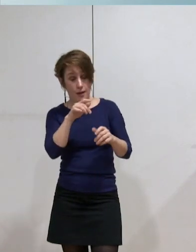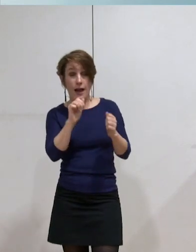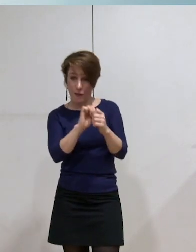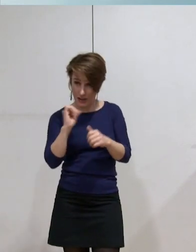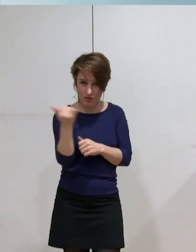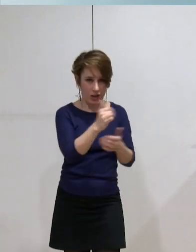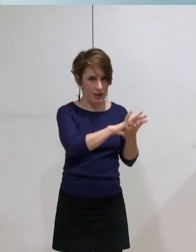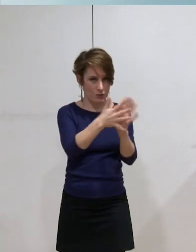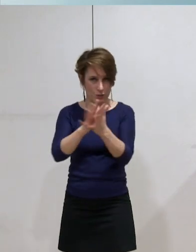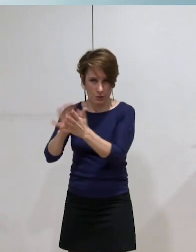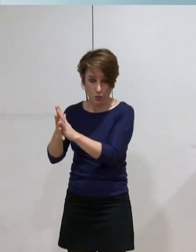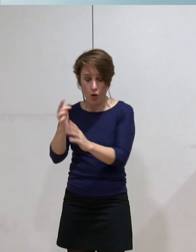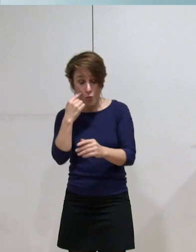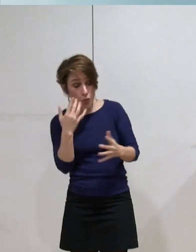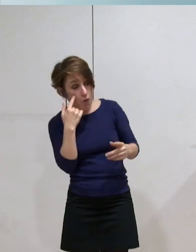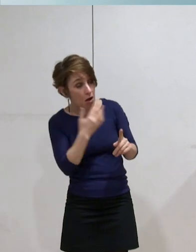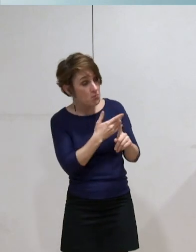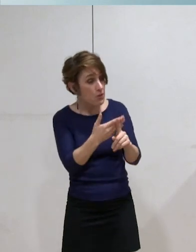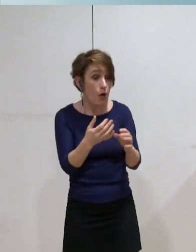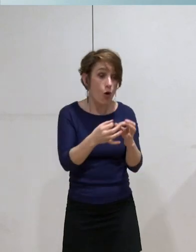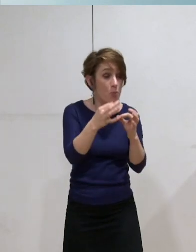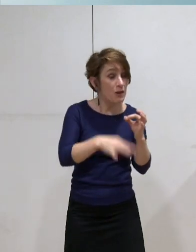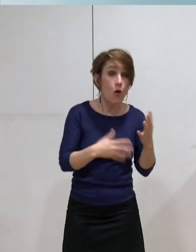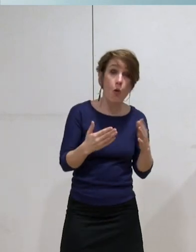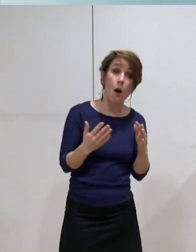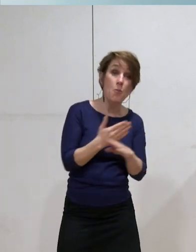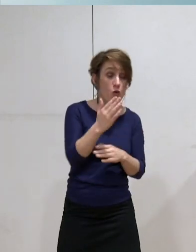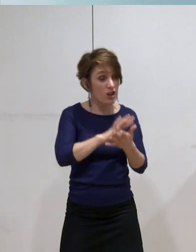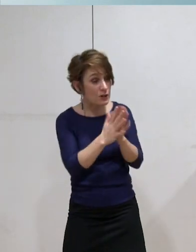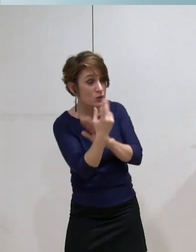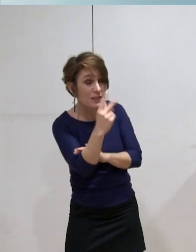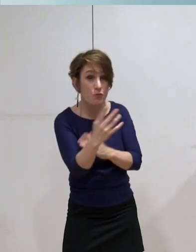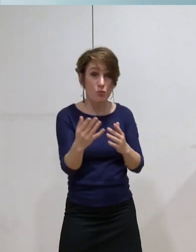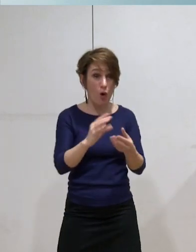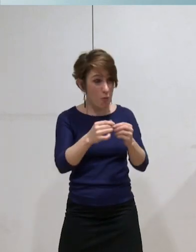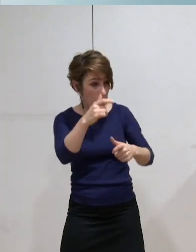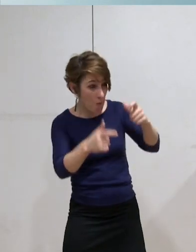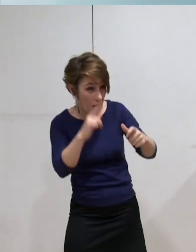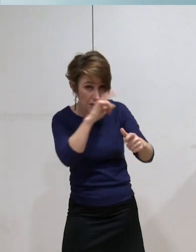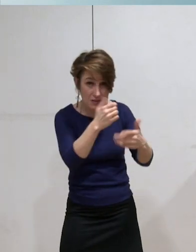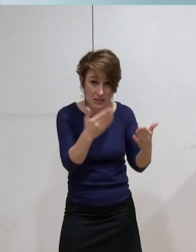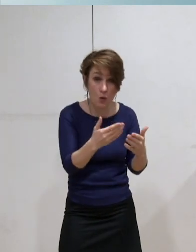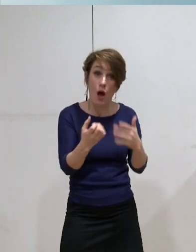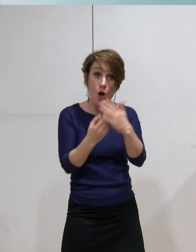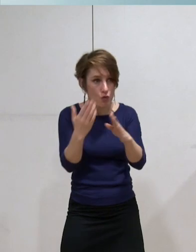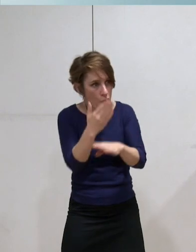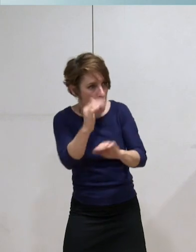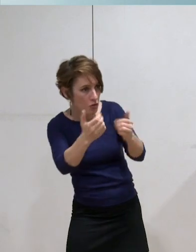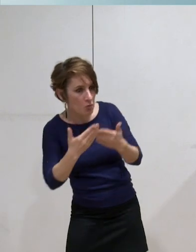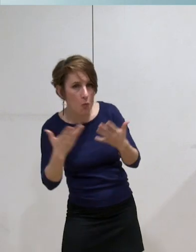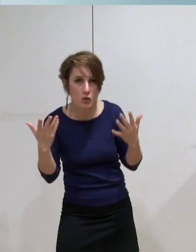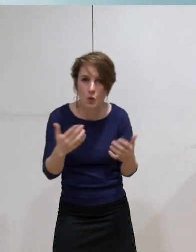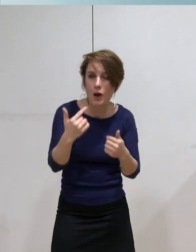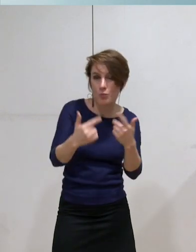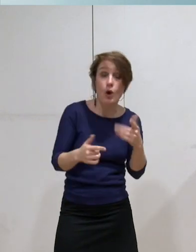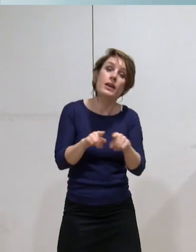permett de faire le point sur le projet associatif sur d'éventuelles difficultés sur d'éventuels nouveaux projets et évidemment sur la